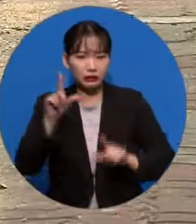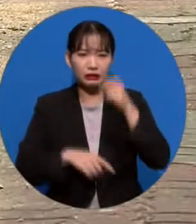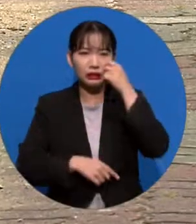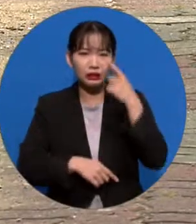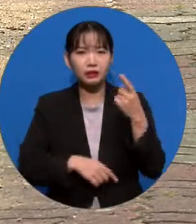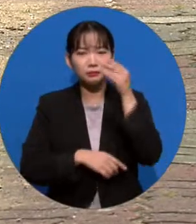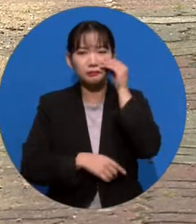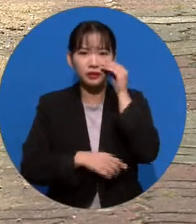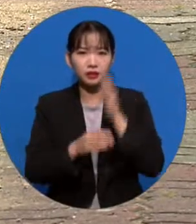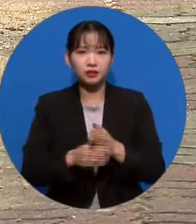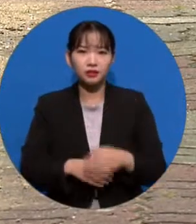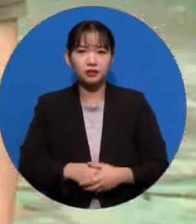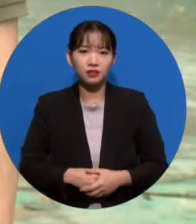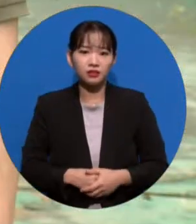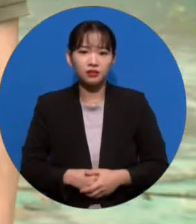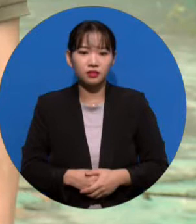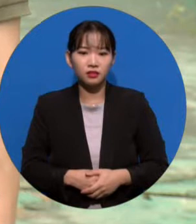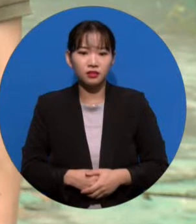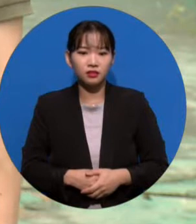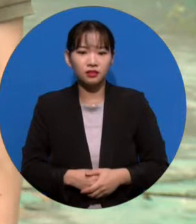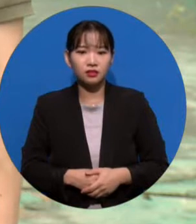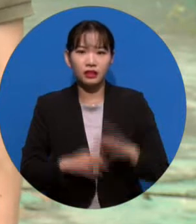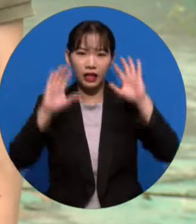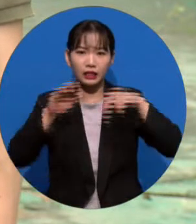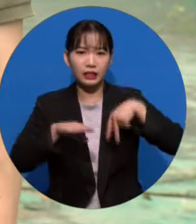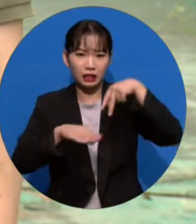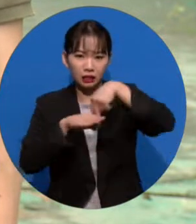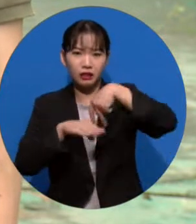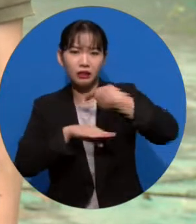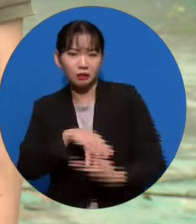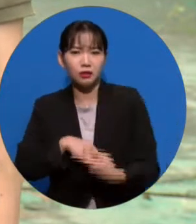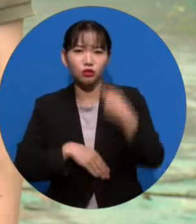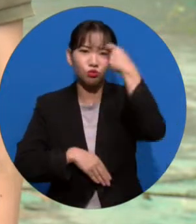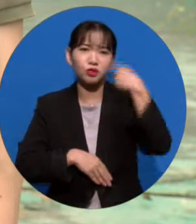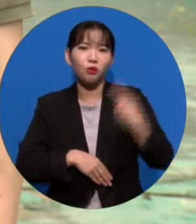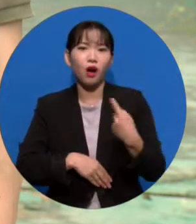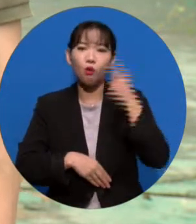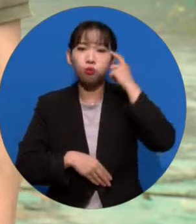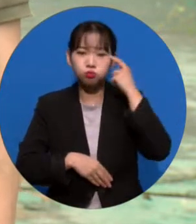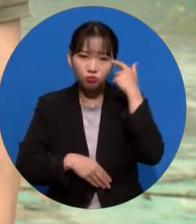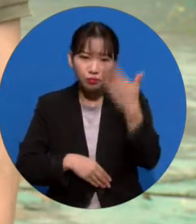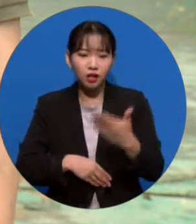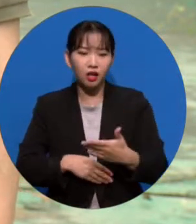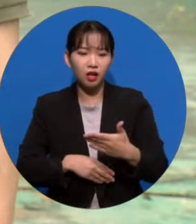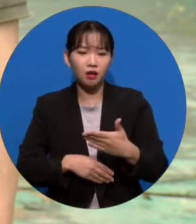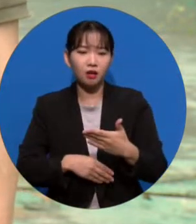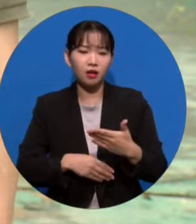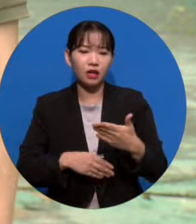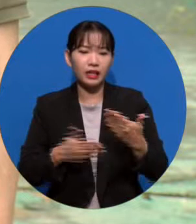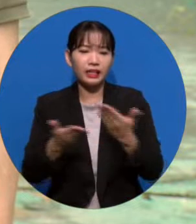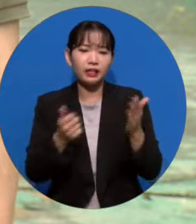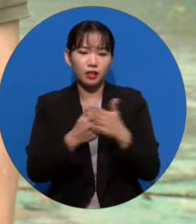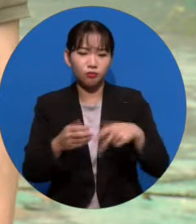달째 방치되고 있습니다. 예를 들면 걸려서 넘어져가지고 울면서 들어와 왜 그러시냐 그러면은 공사 때문에